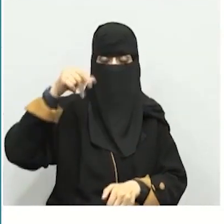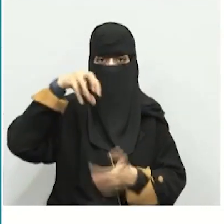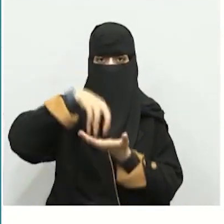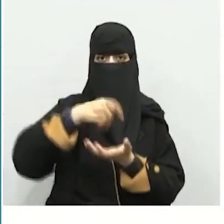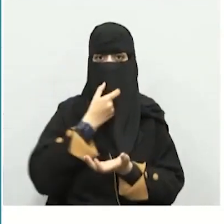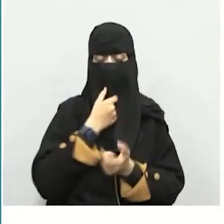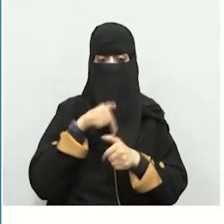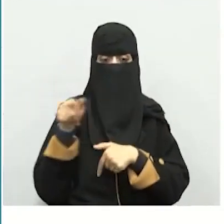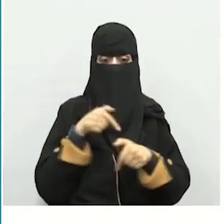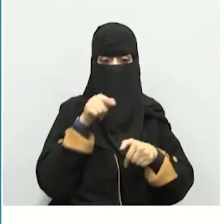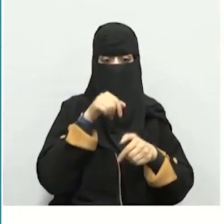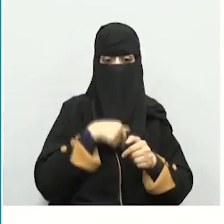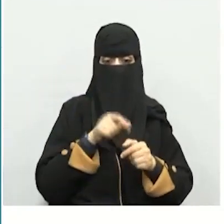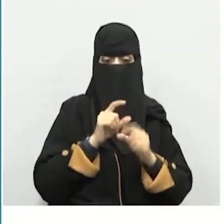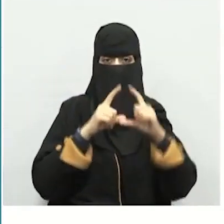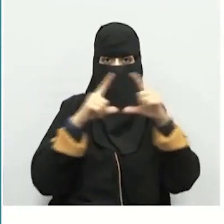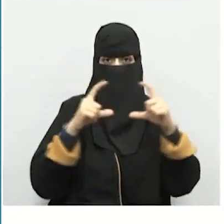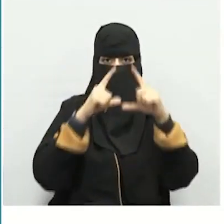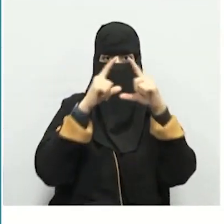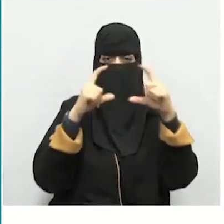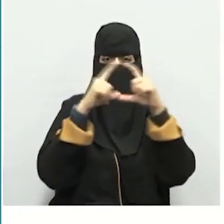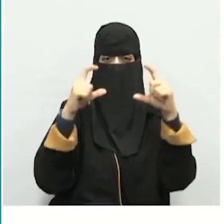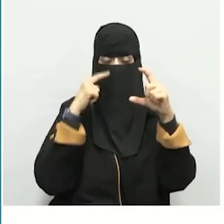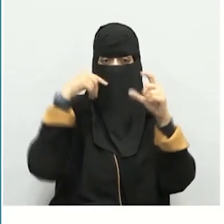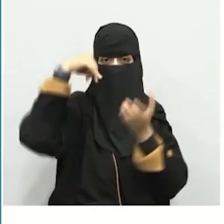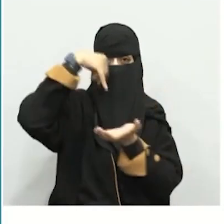وهذا شعار لإدارة الملك عبد العزيز. وهنا